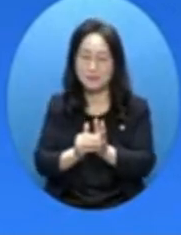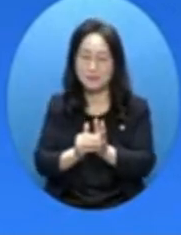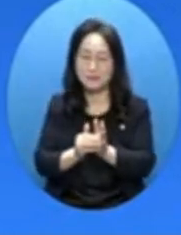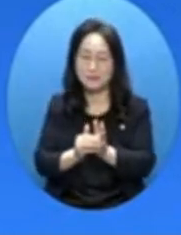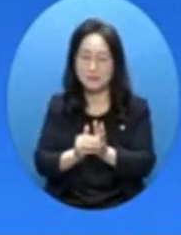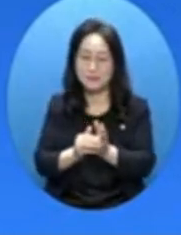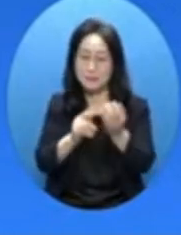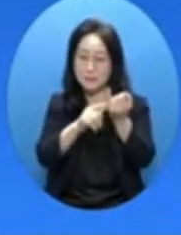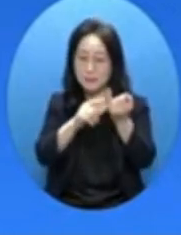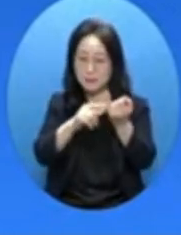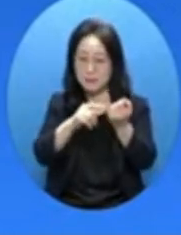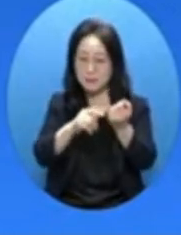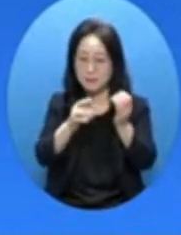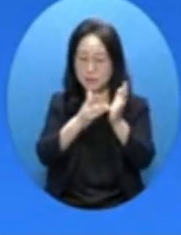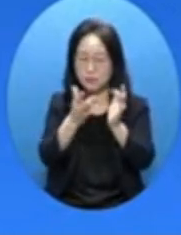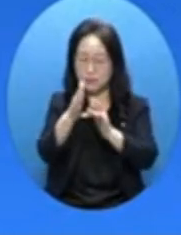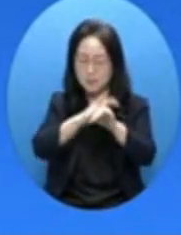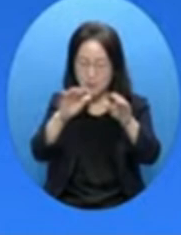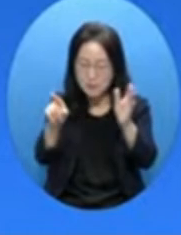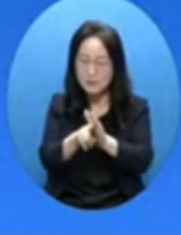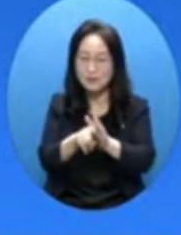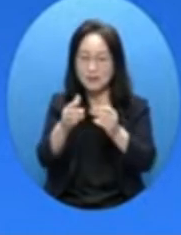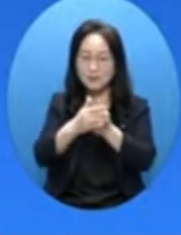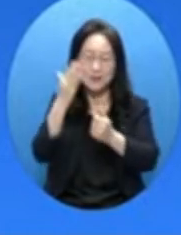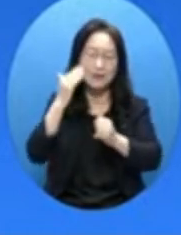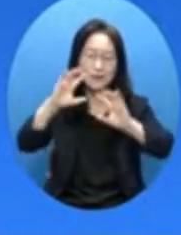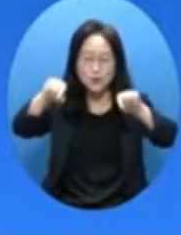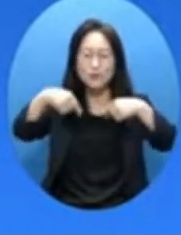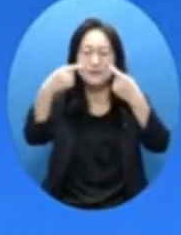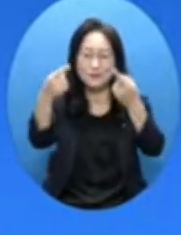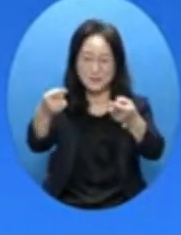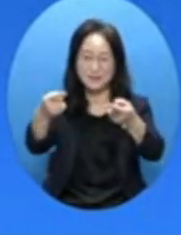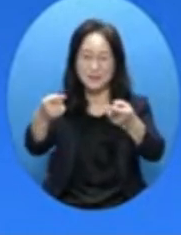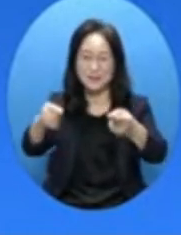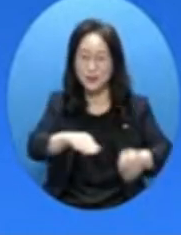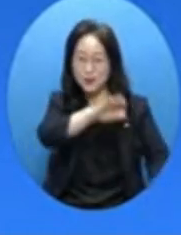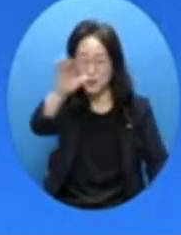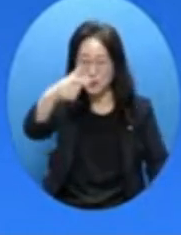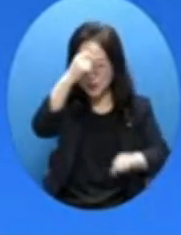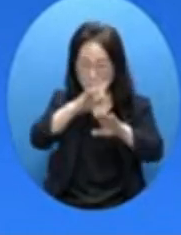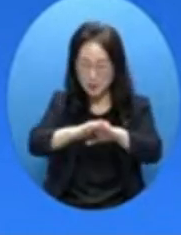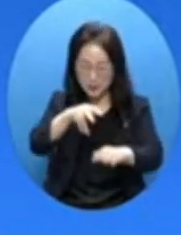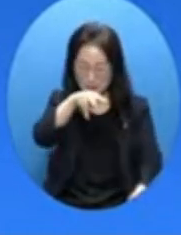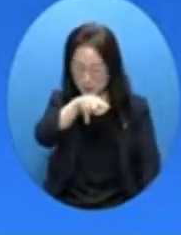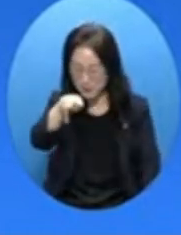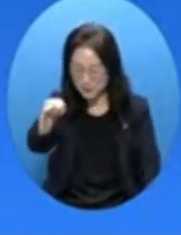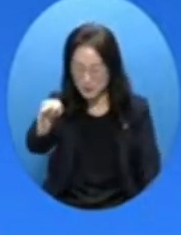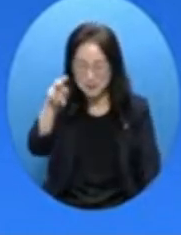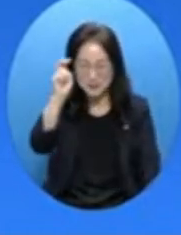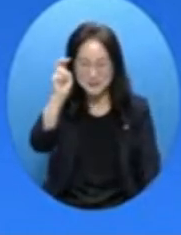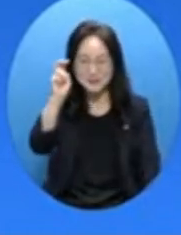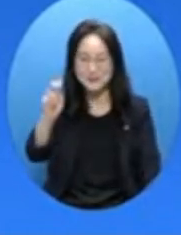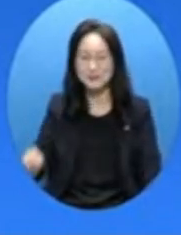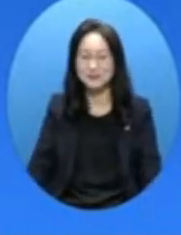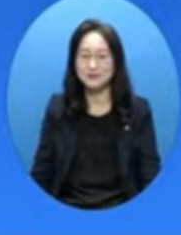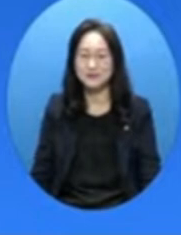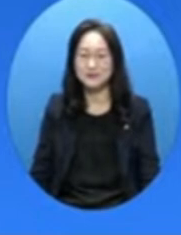독실한 크리스천이었으니까 천국에서 우리 예배 보는 것을 이렇게 내려다보고 계시리라 생각을 합니다.